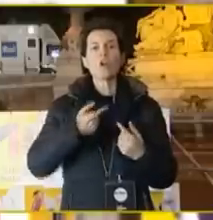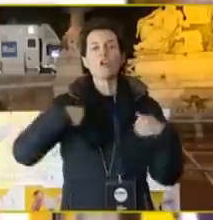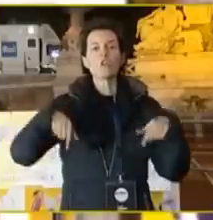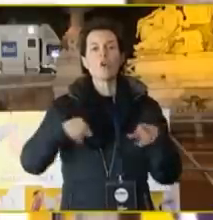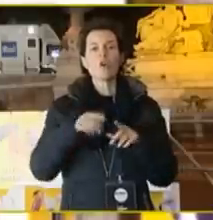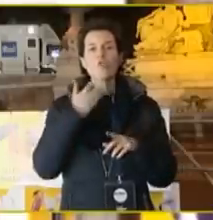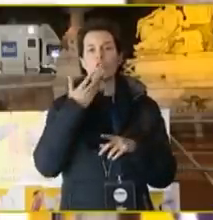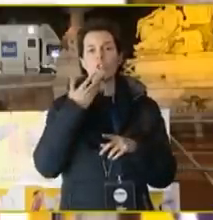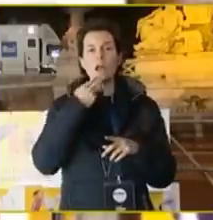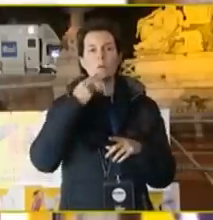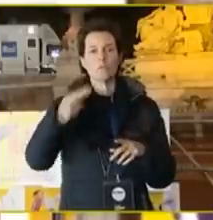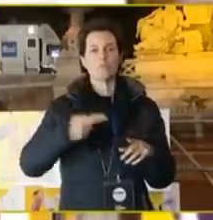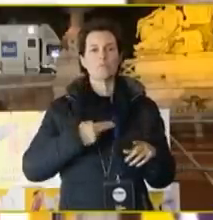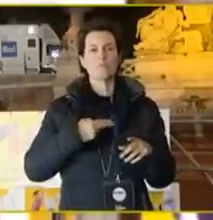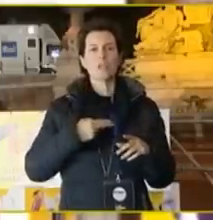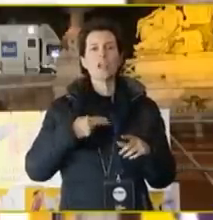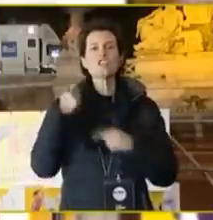modi, generazione Y,